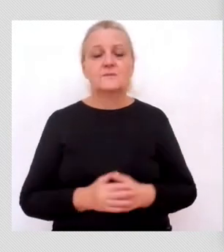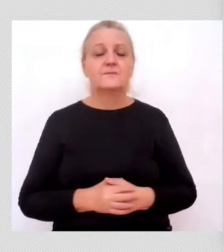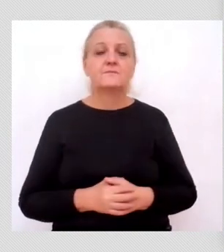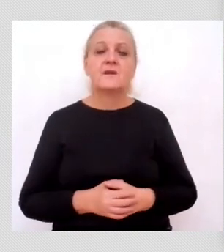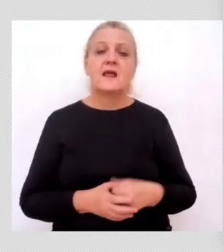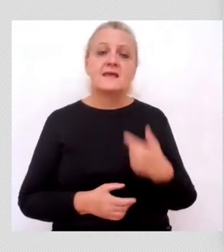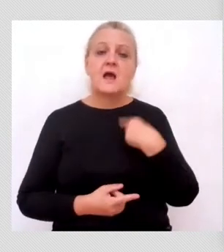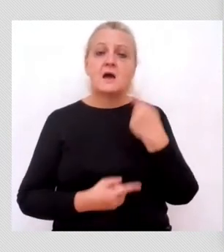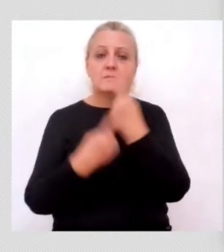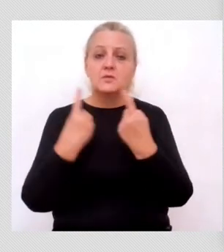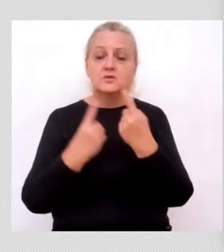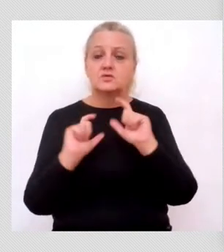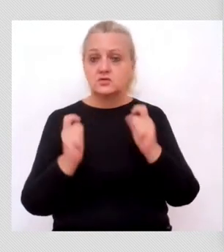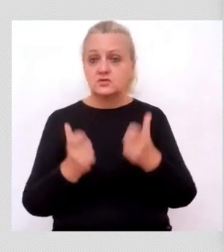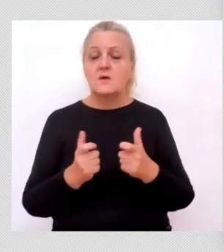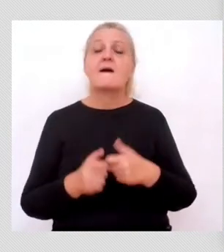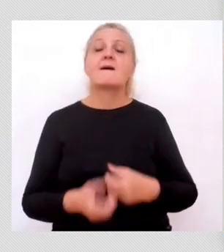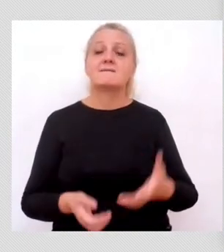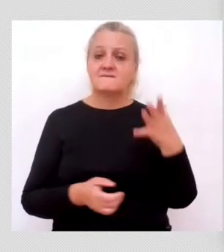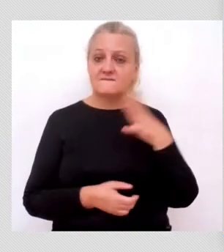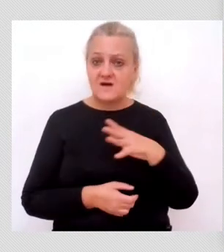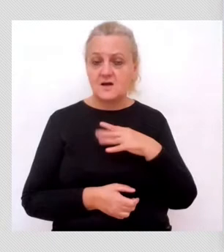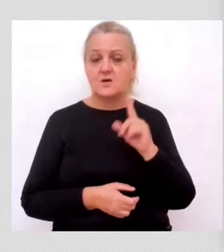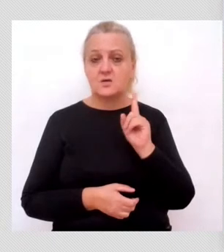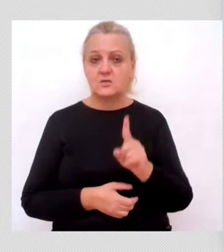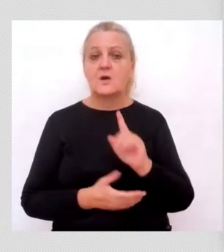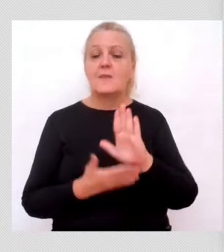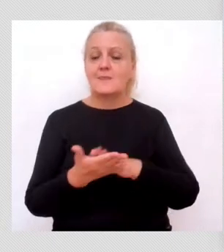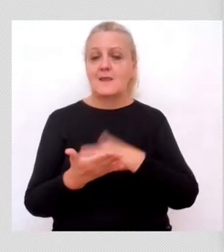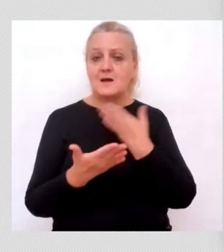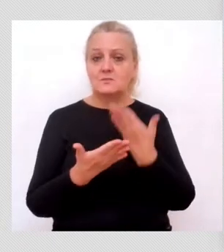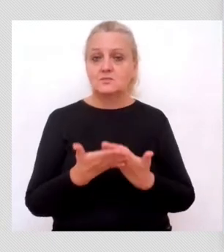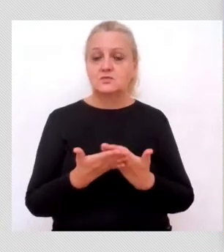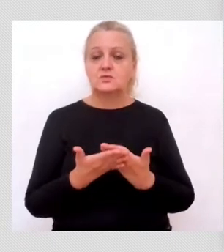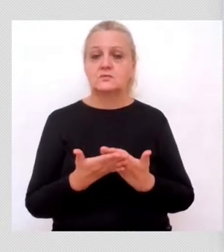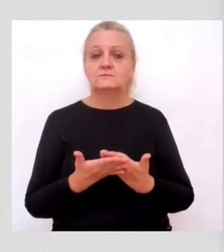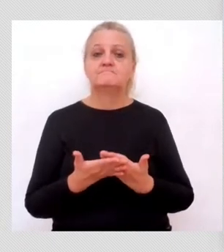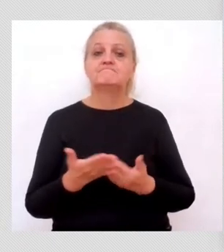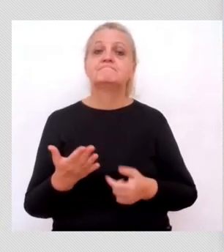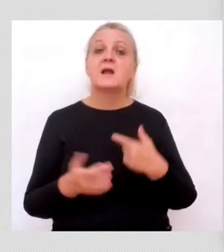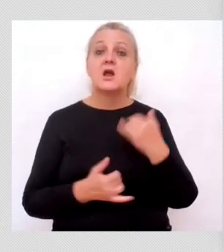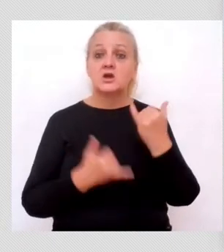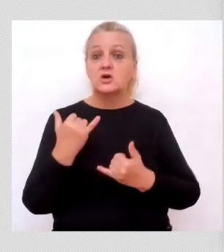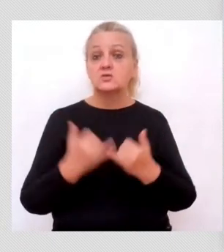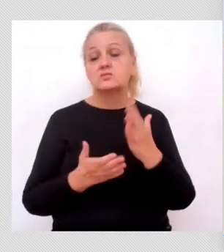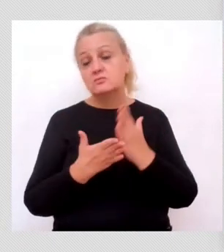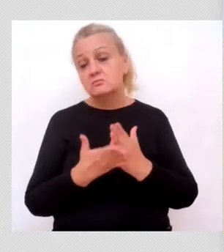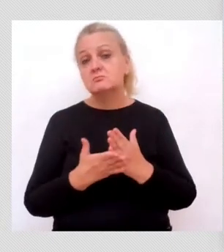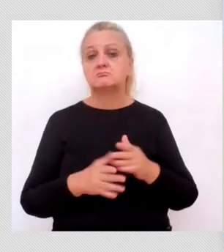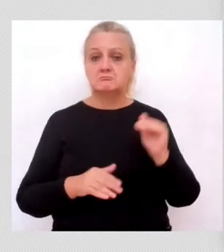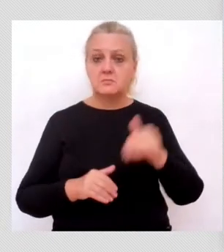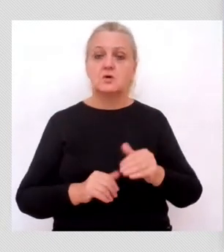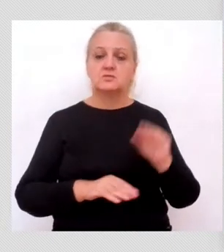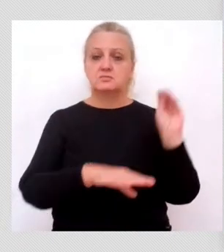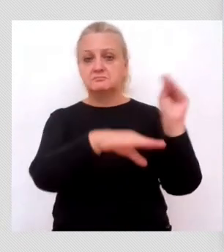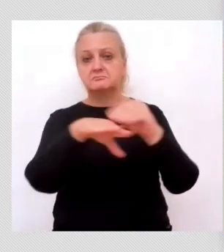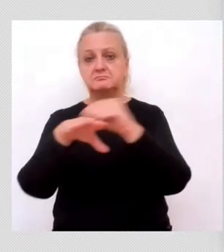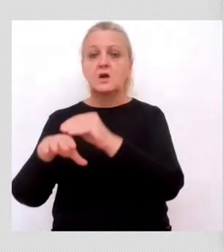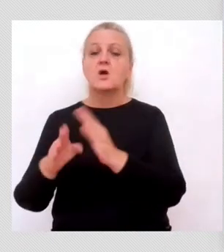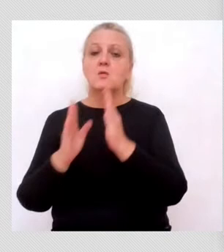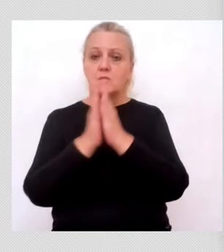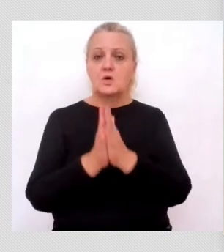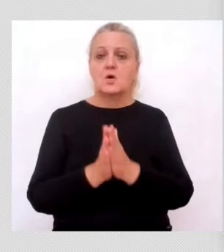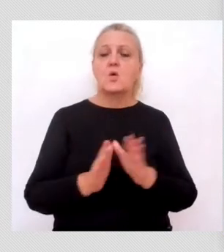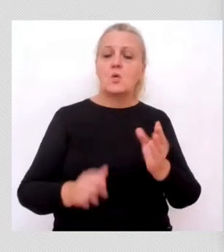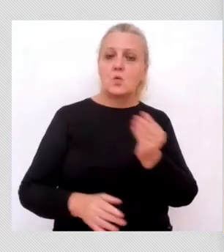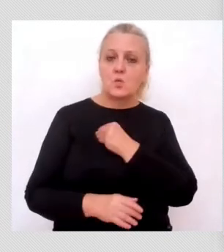Uważam też, że warto na przykład wystąpić, jeżeli już wystąpić z apelem o uczciwość tych